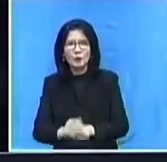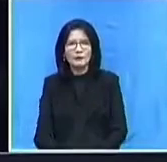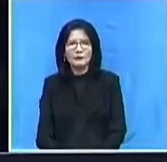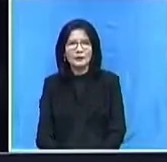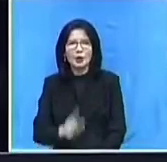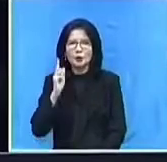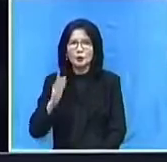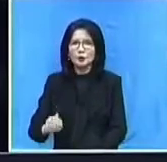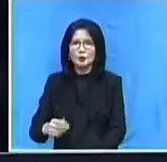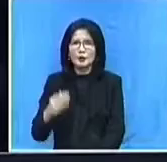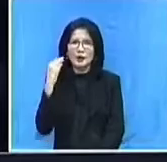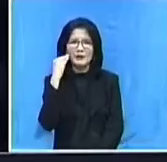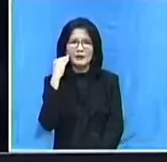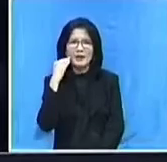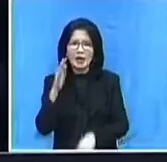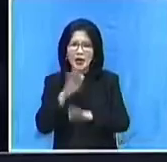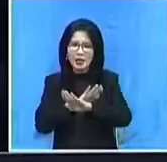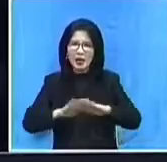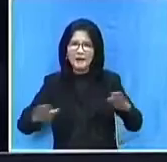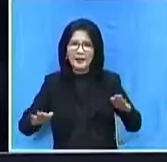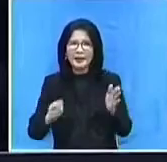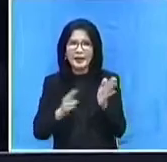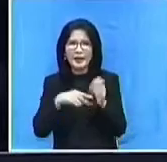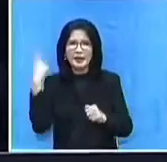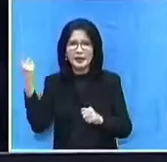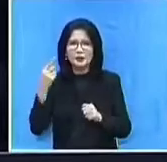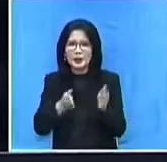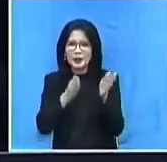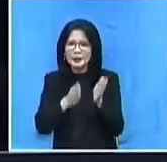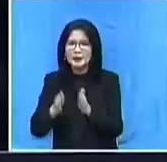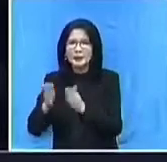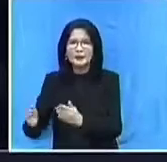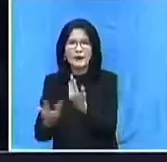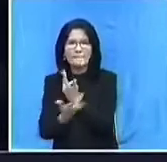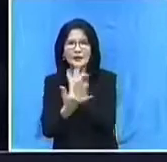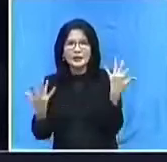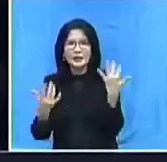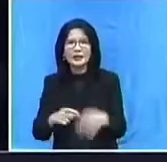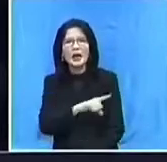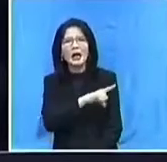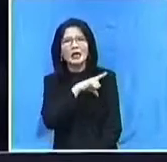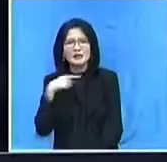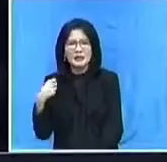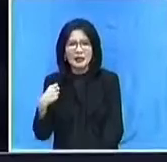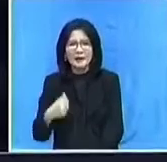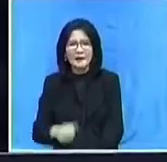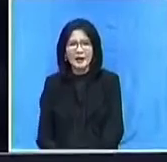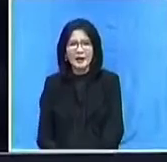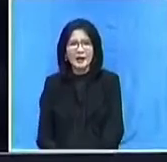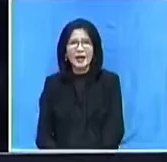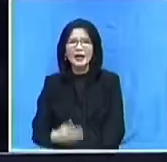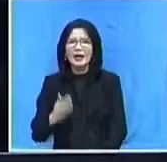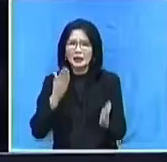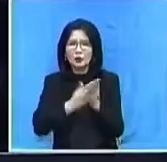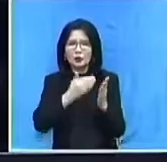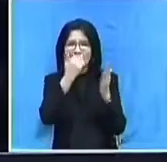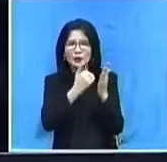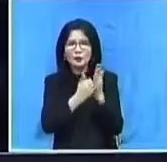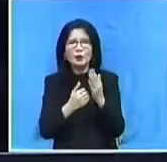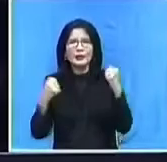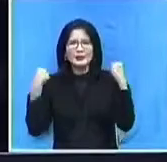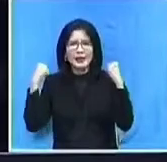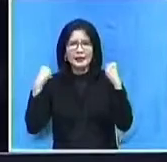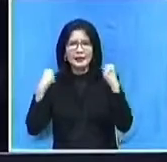dalam menjaga keamanan nasional dan ketertiban masyarakat selama menjalankan protokol kesehatan maupun